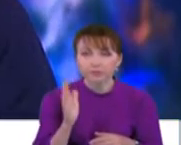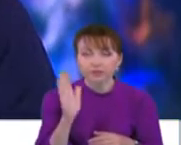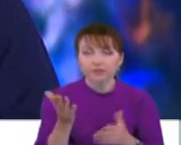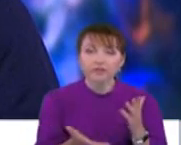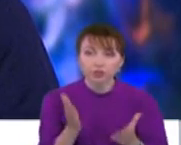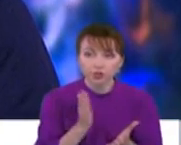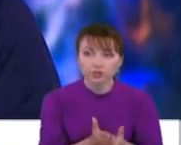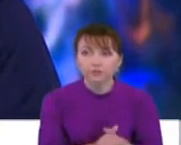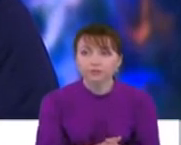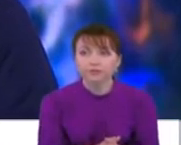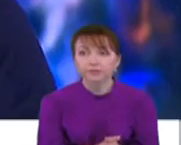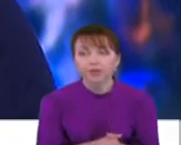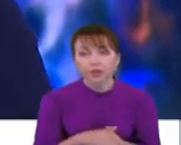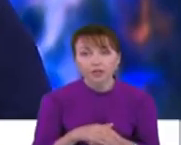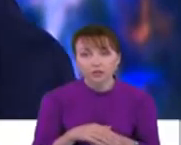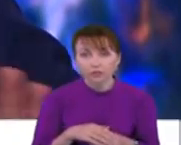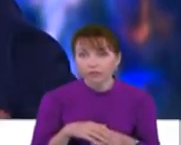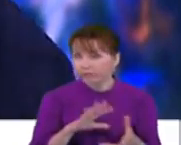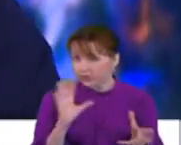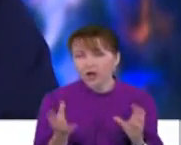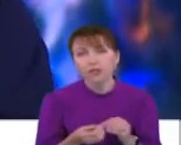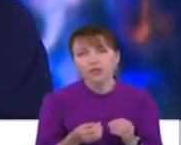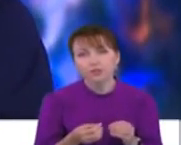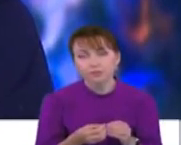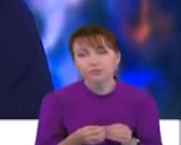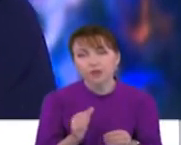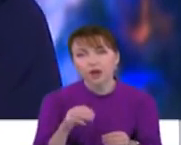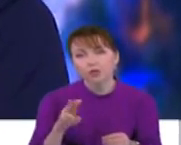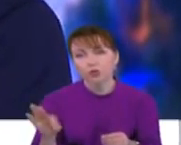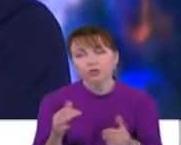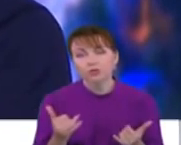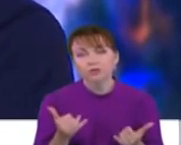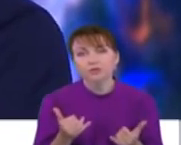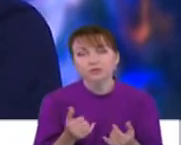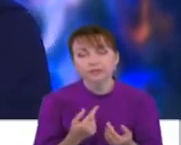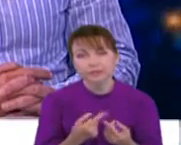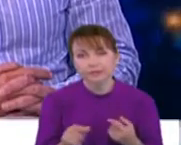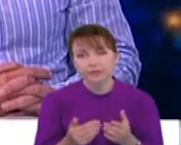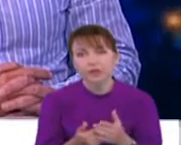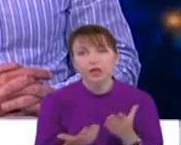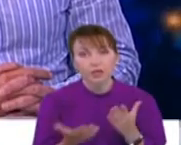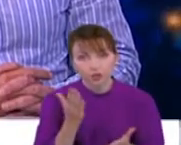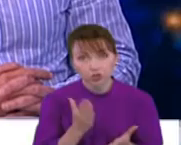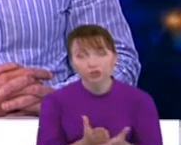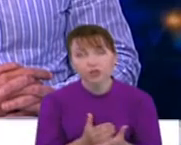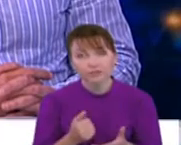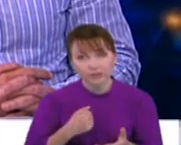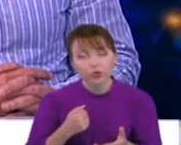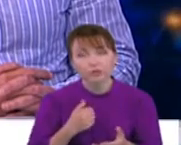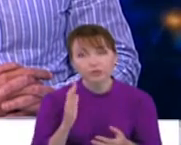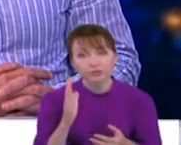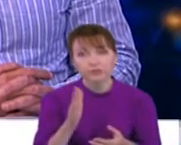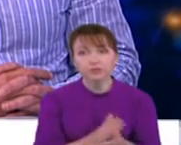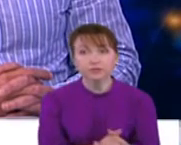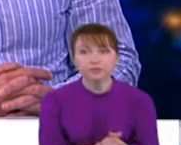вони є. Навколо Станиці Луганської? Ні. Ну, от взагалі в операції проведення об'єднання. Якщо вони є, на вашу думку, військові перспективи? Ну,